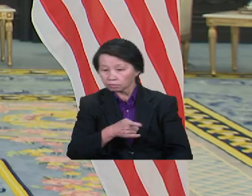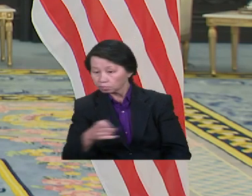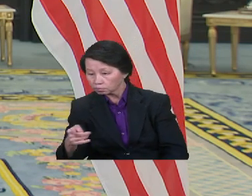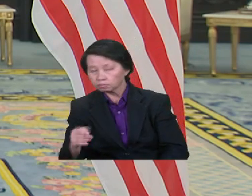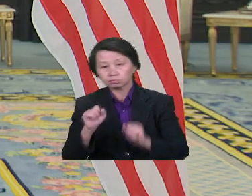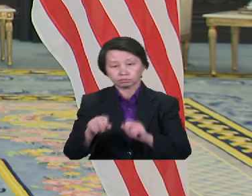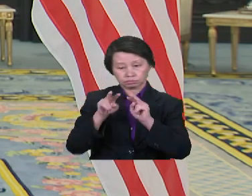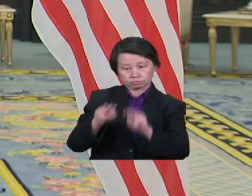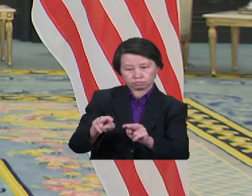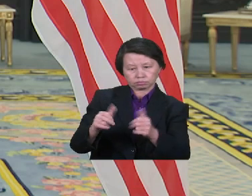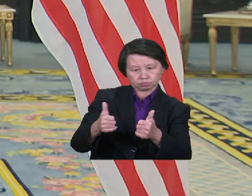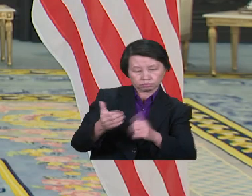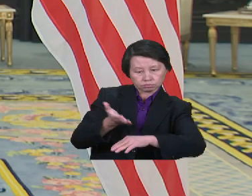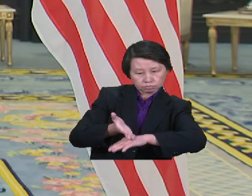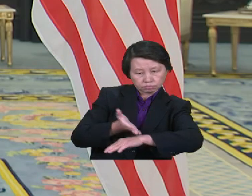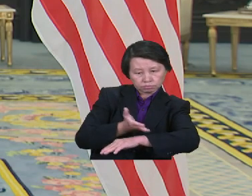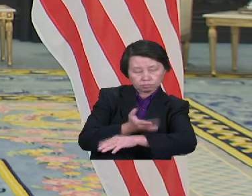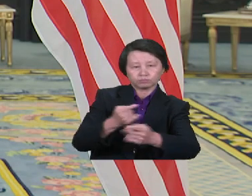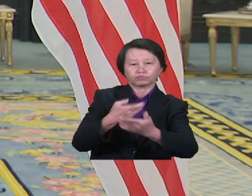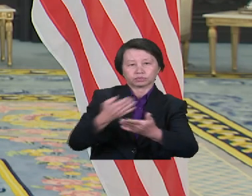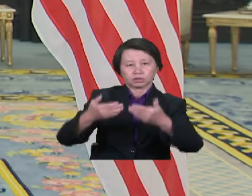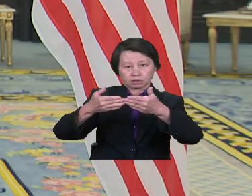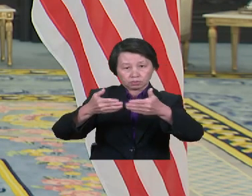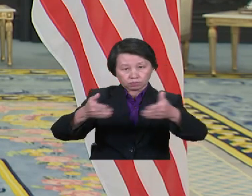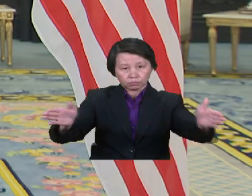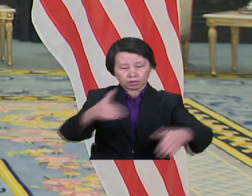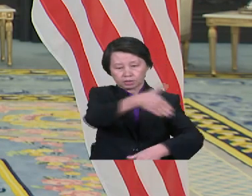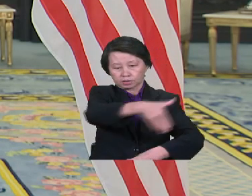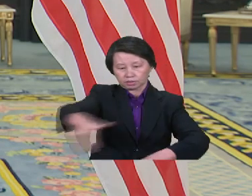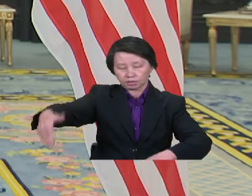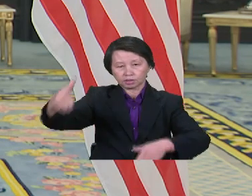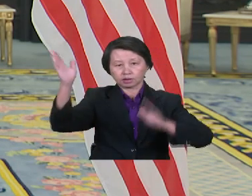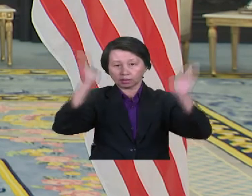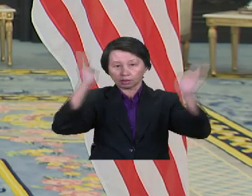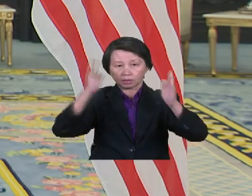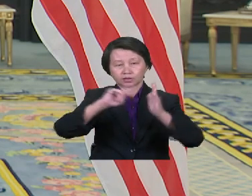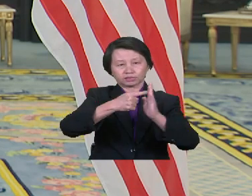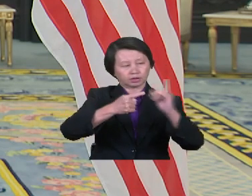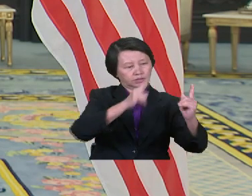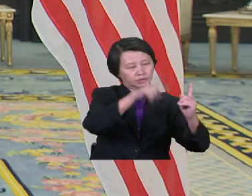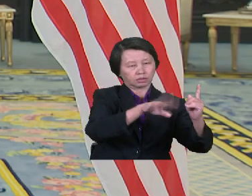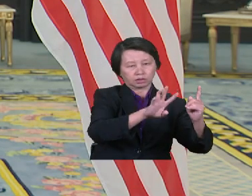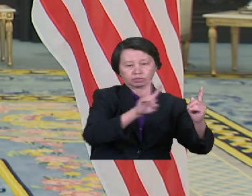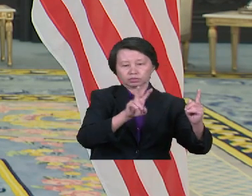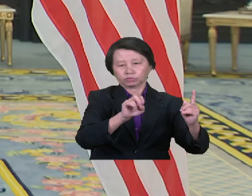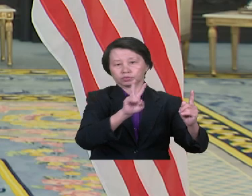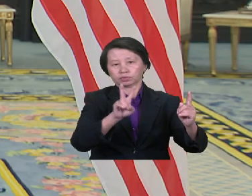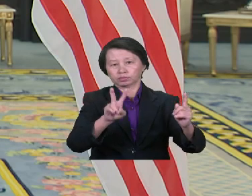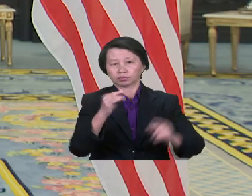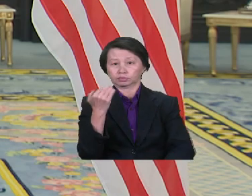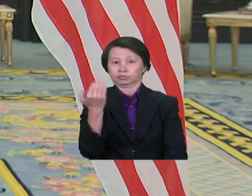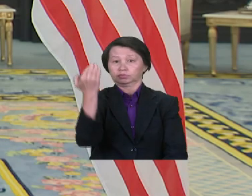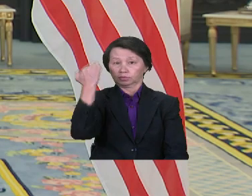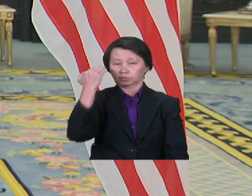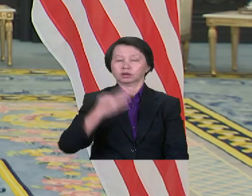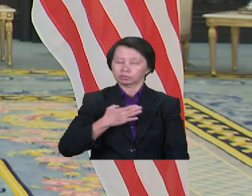menampakkan pemulihan bermula dari pembukaan semula sempadan negara pada 1 April 2022 yang lalu